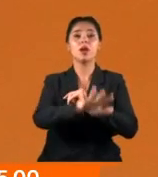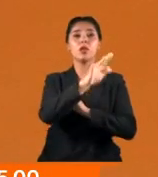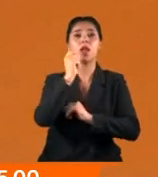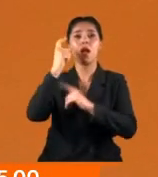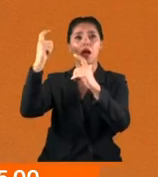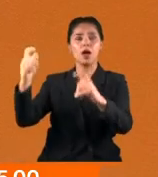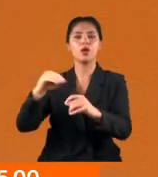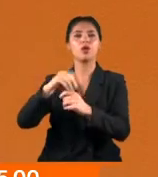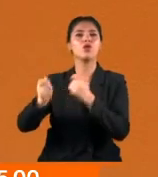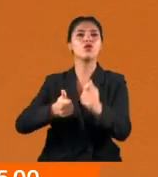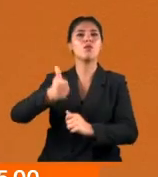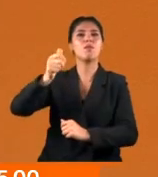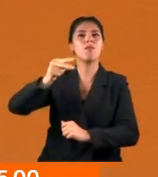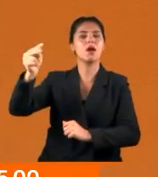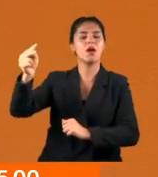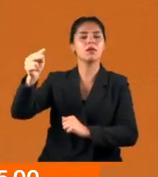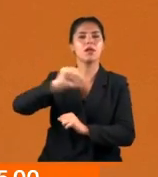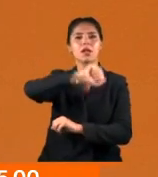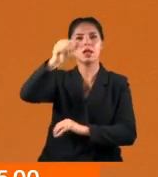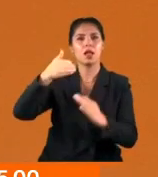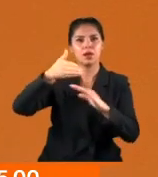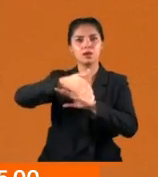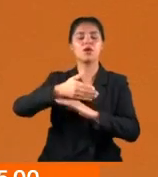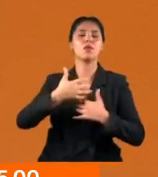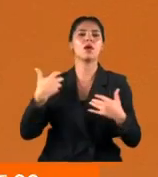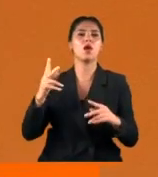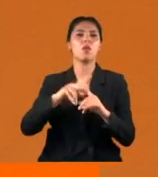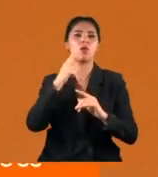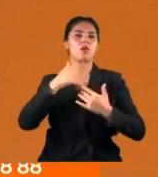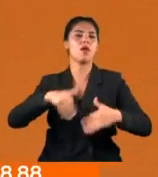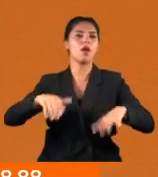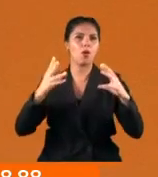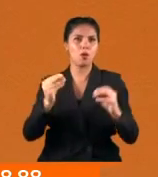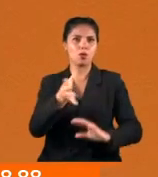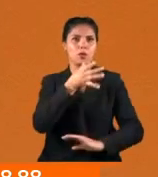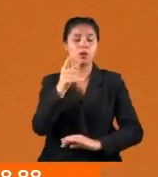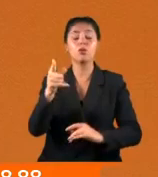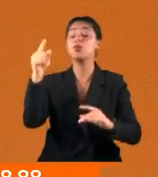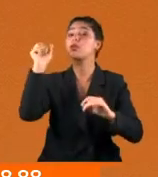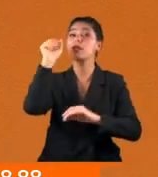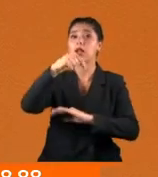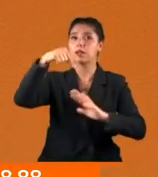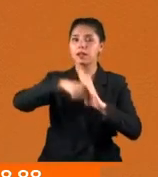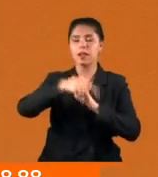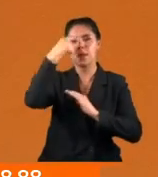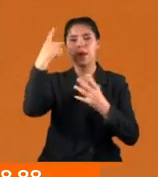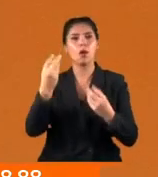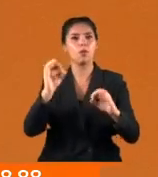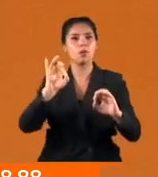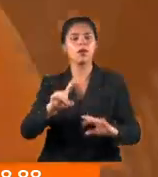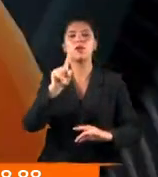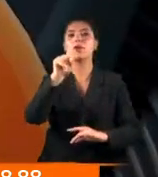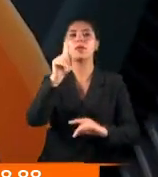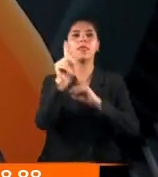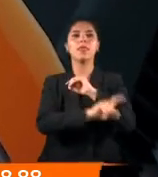Ankara'da İçişleri Bakanlığı'na bombalı saldırı girişimi kahraman polislerimiz sayesinde önlenmiş, hatırlayacaksınız. Saldırının ayrıntıları da netleşmeye başladı. Hainlerden